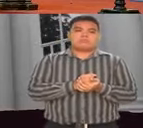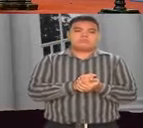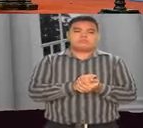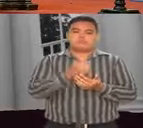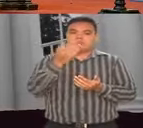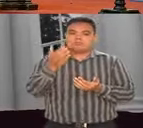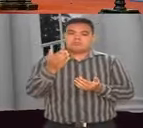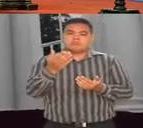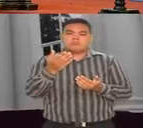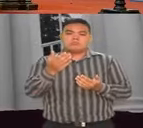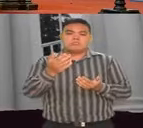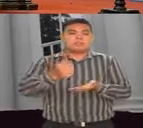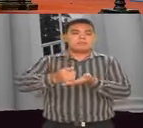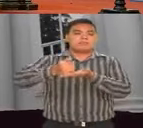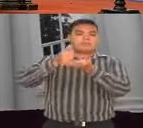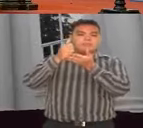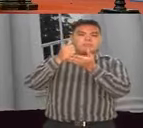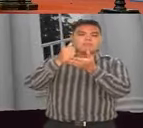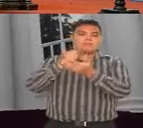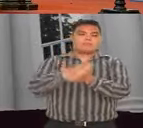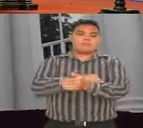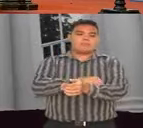Imong pagka mahinabangon,